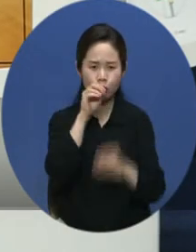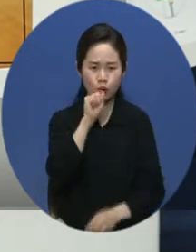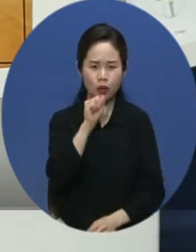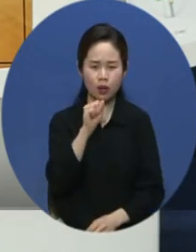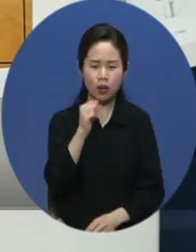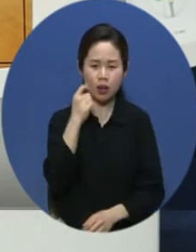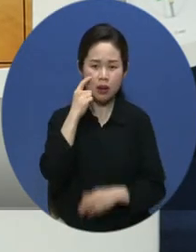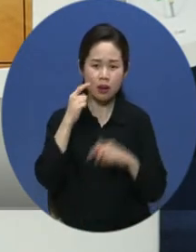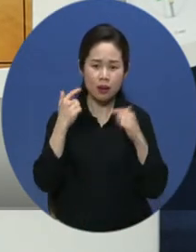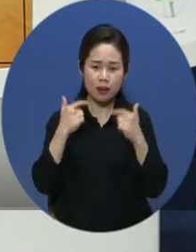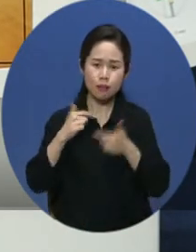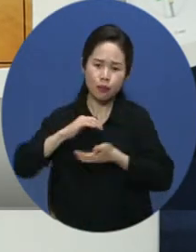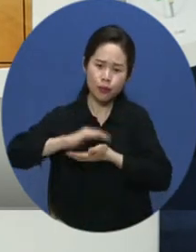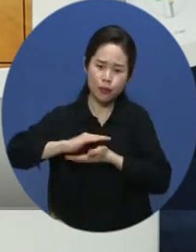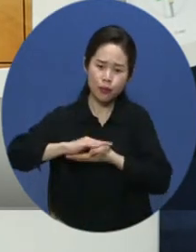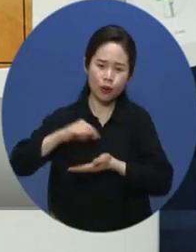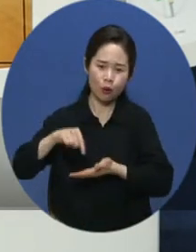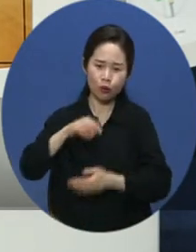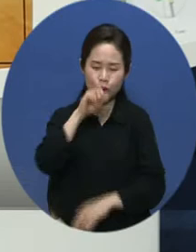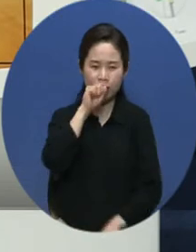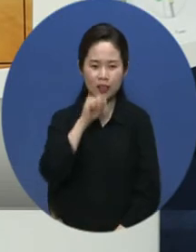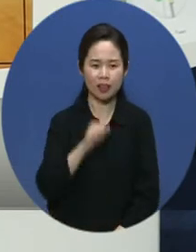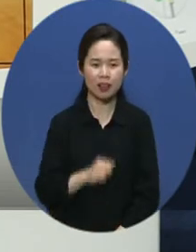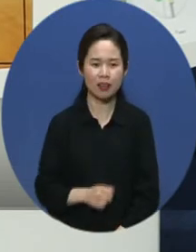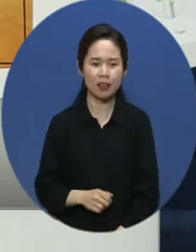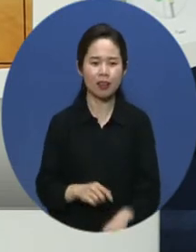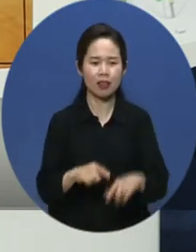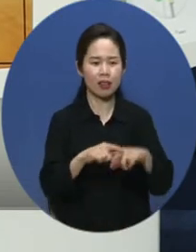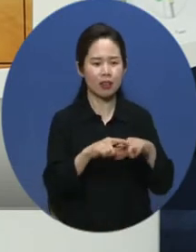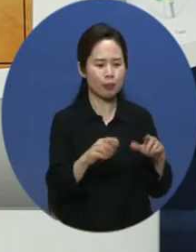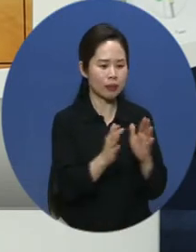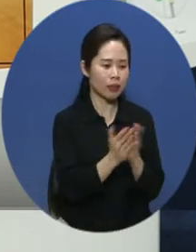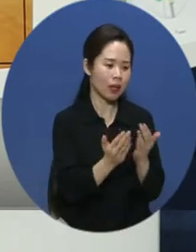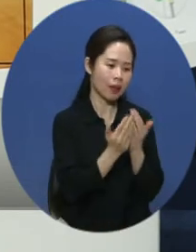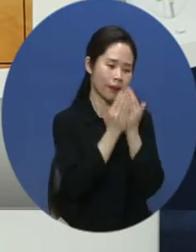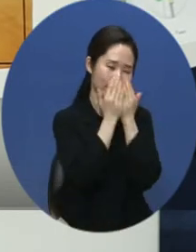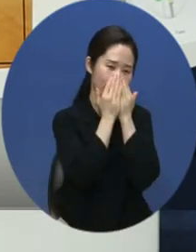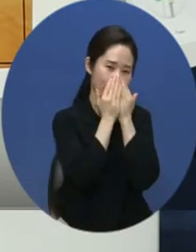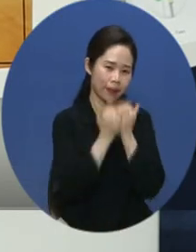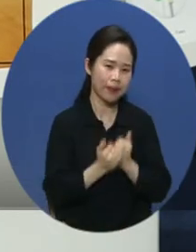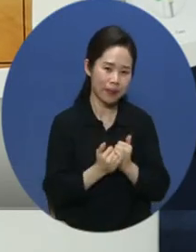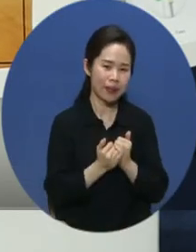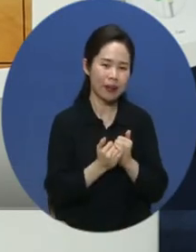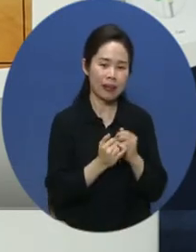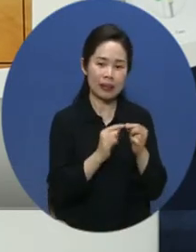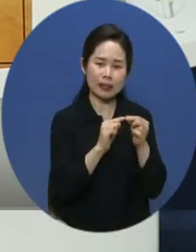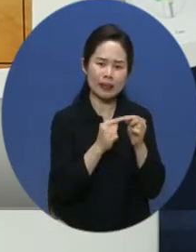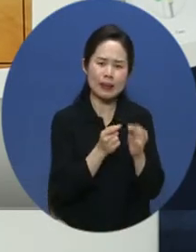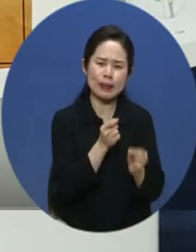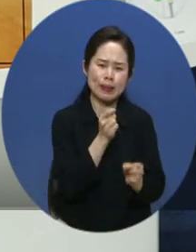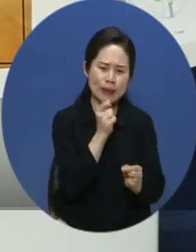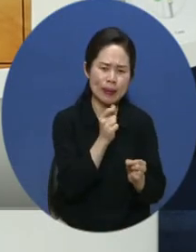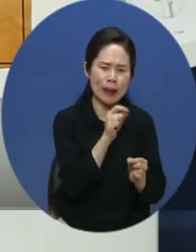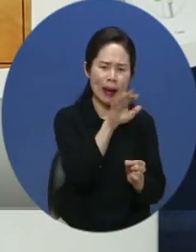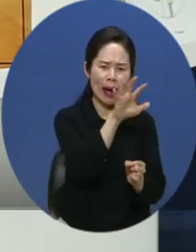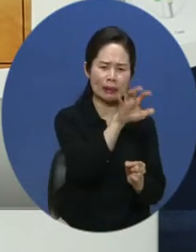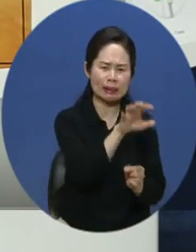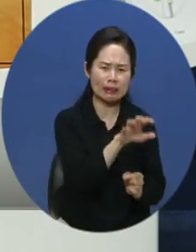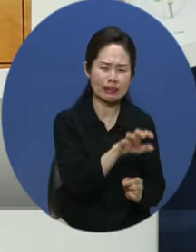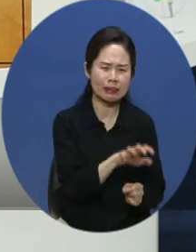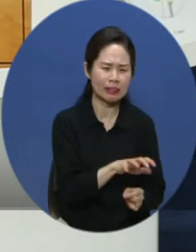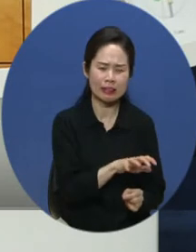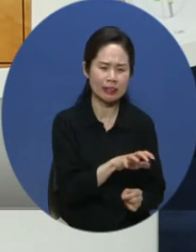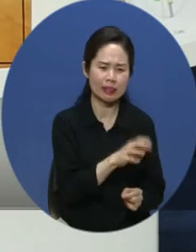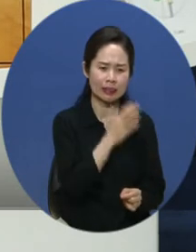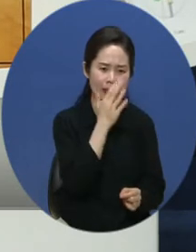것 같아요. 리북이. 저 일반 책들은 조금 지겹잖아. 뭐 조그만한 글씨가 많이 나오니까 그래